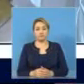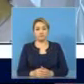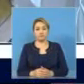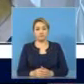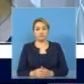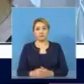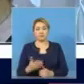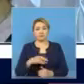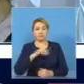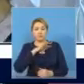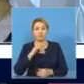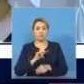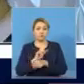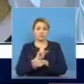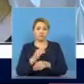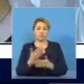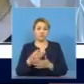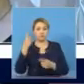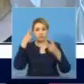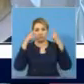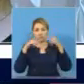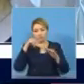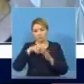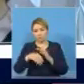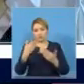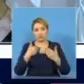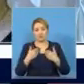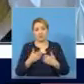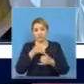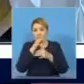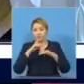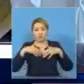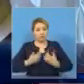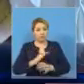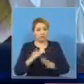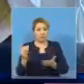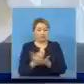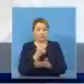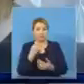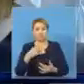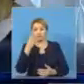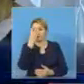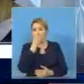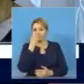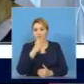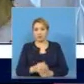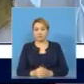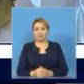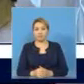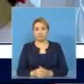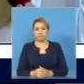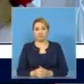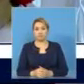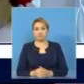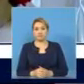Переживали, много учились. Но поскольку творчество было внутри нас, мы не уставали. Мы нашли себя в клоунаде. Творчество для нас –